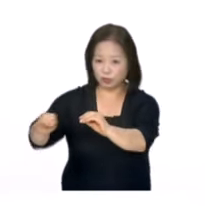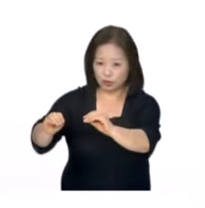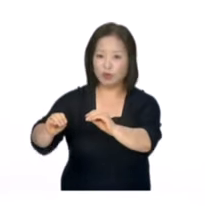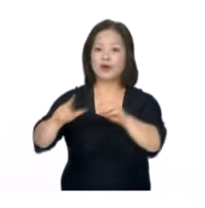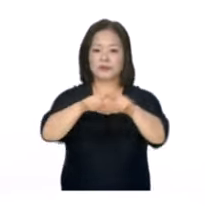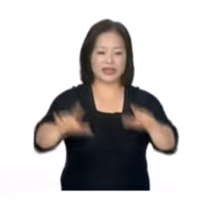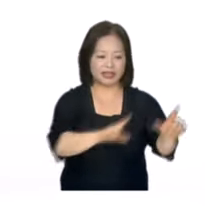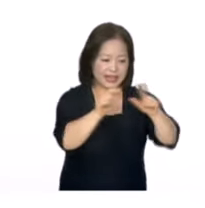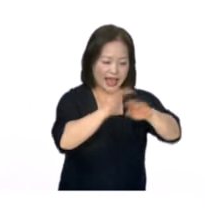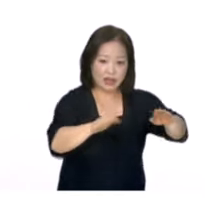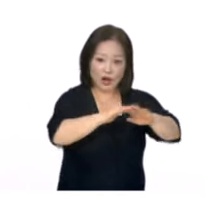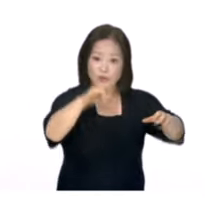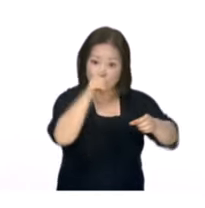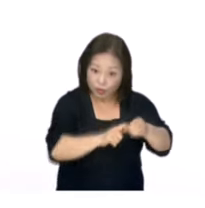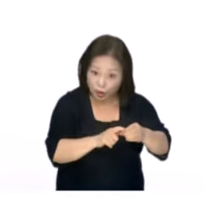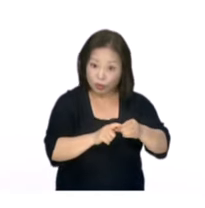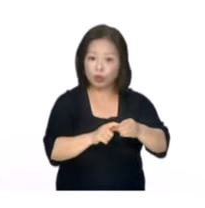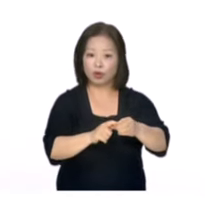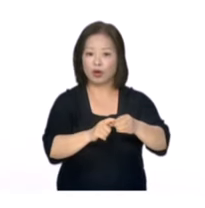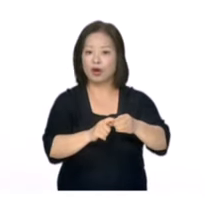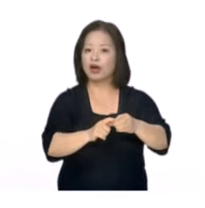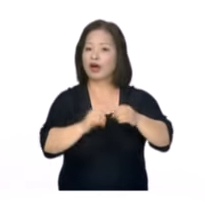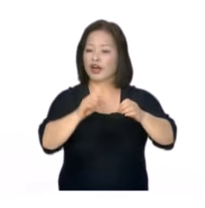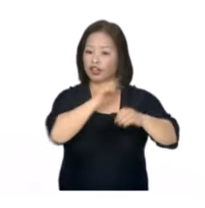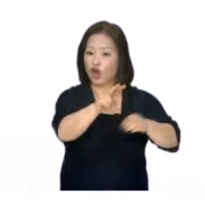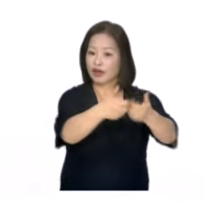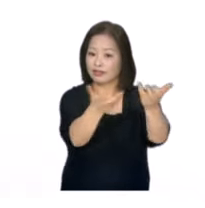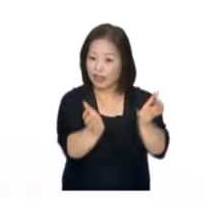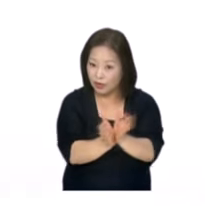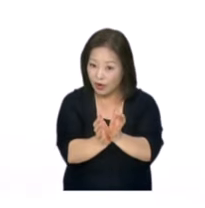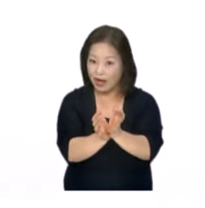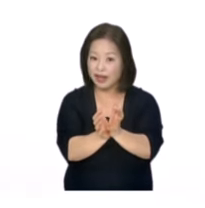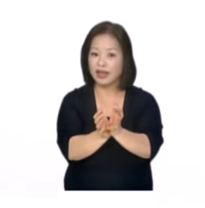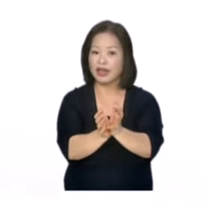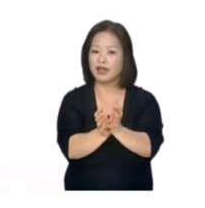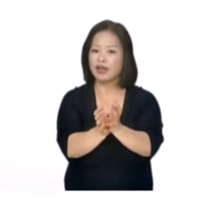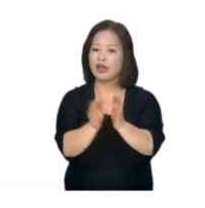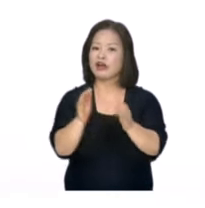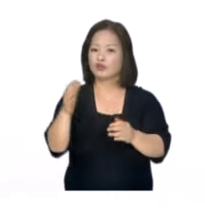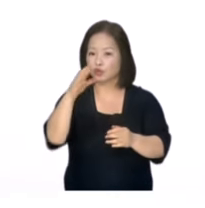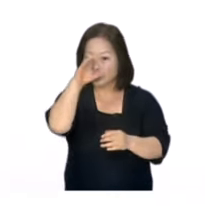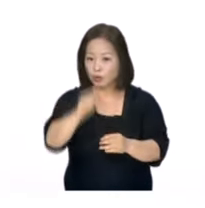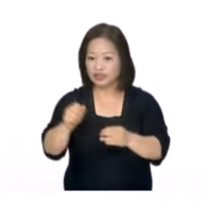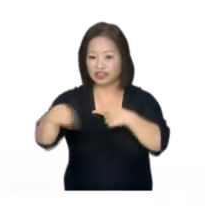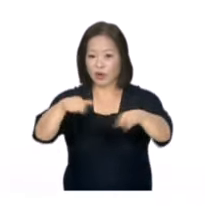해결을 위한 정부 여당과의 건전한 정책 경쟁과